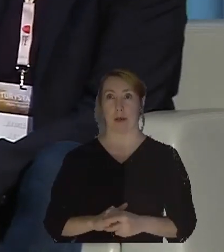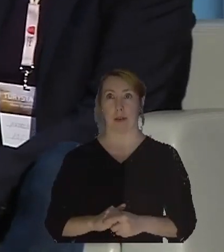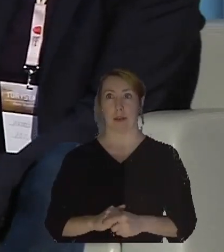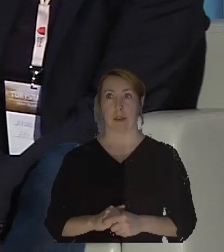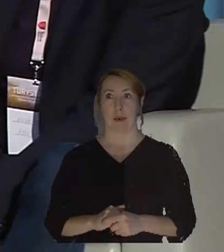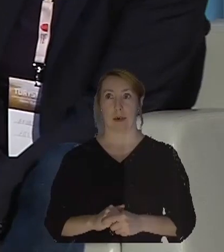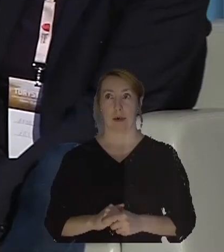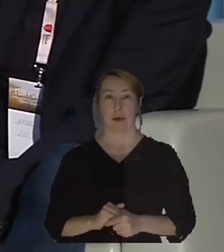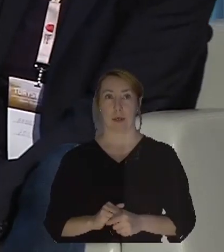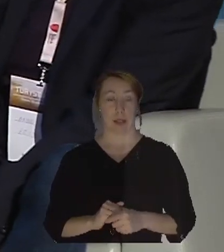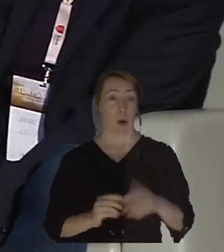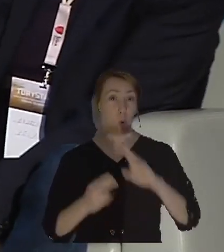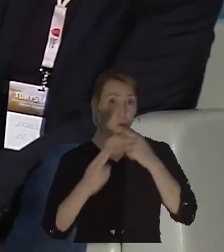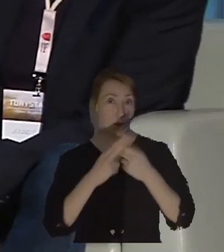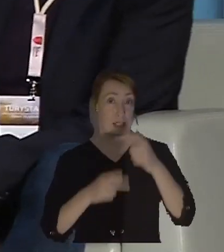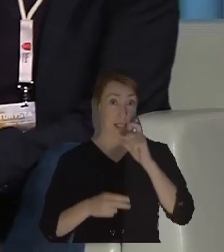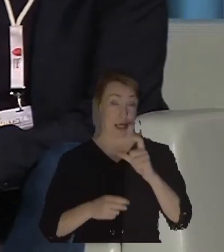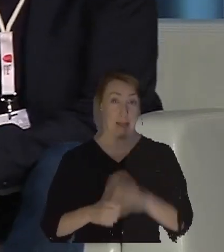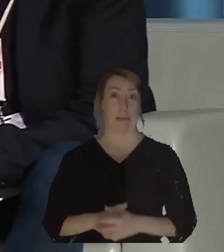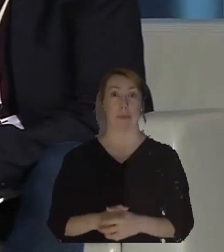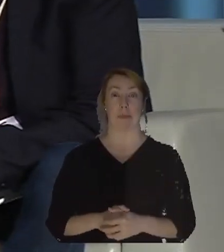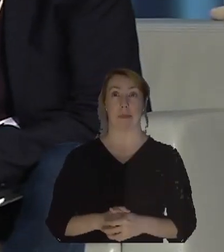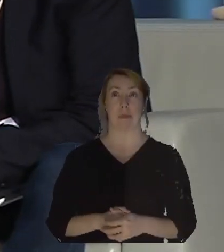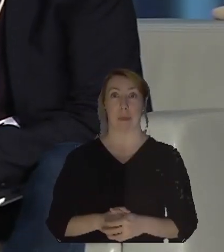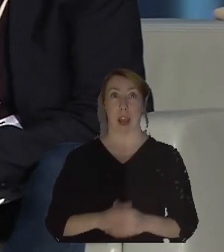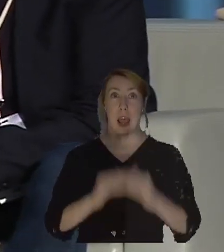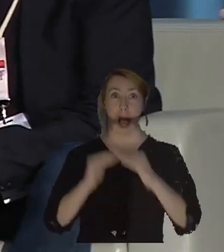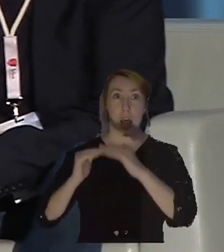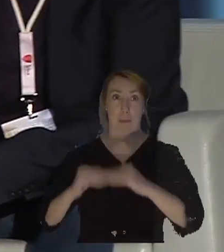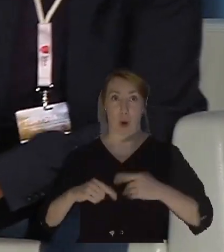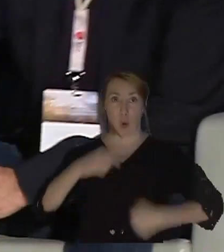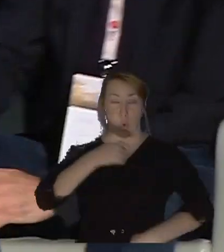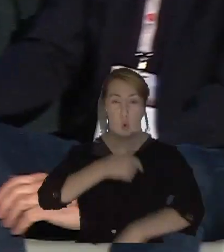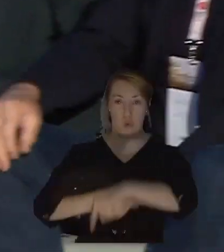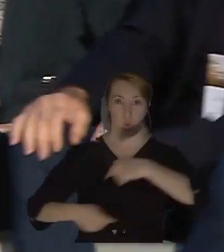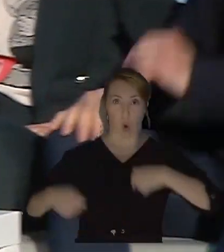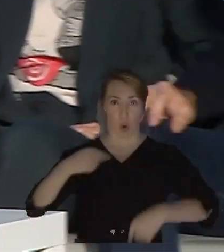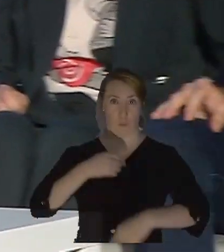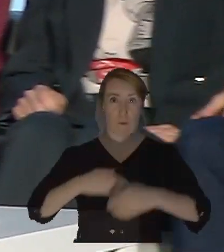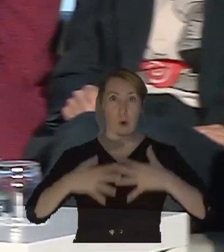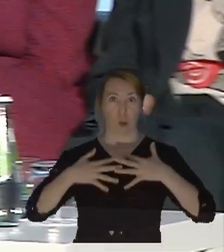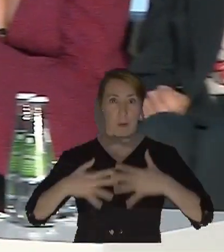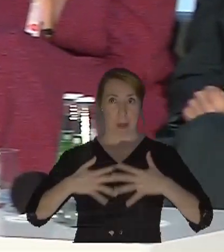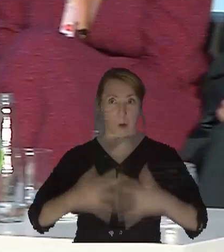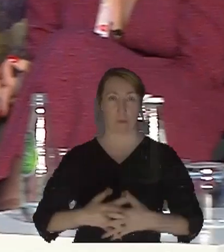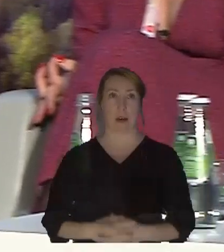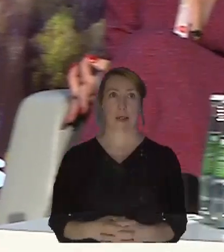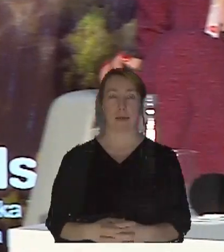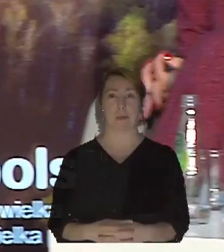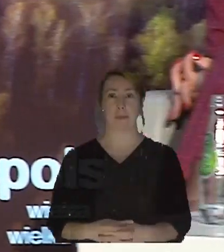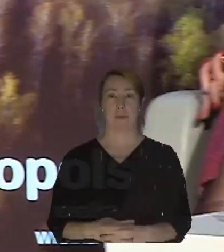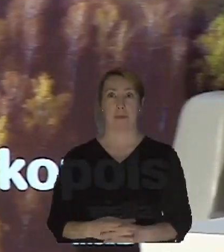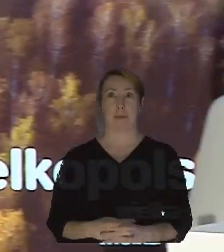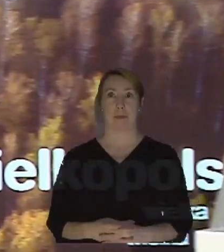co? To? Odpowiedź C. Odpowiedź C. Harmonia krążeniowo-oddechowa.